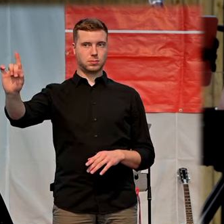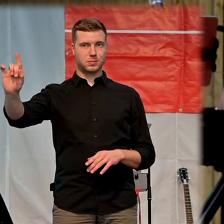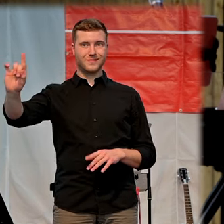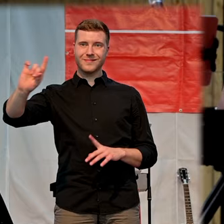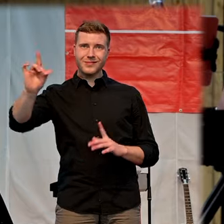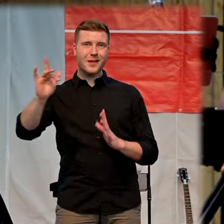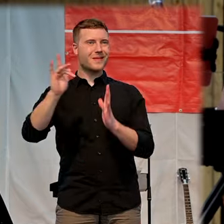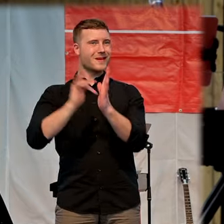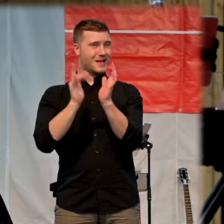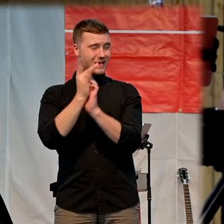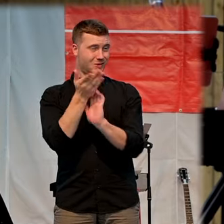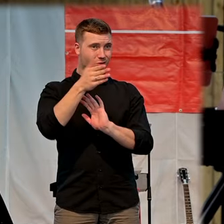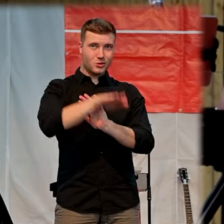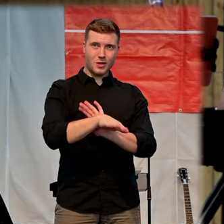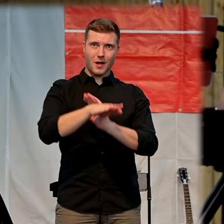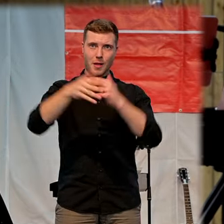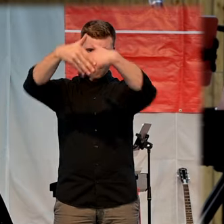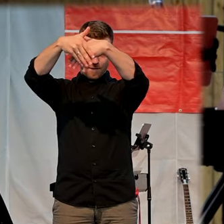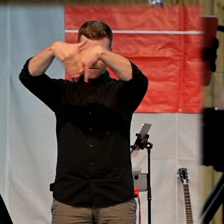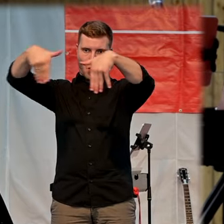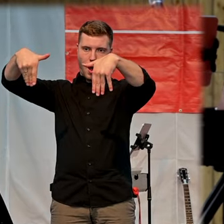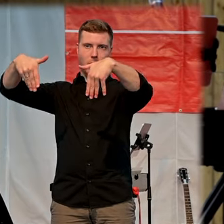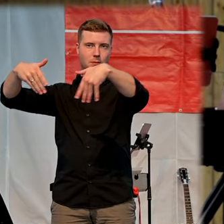all diese Barrieren wurden aufgelöst.